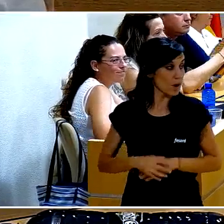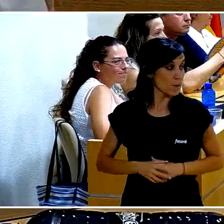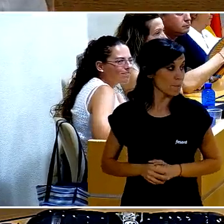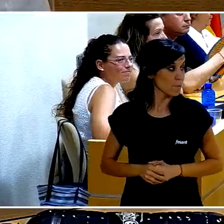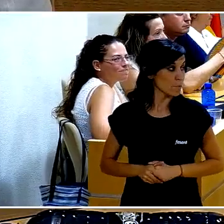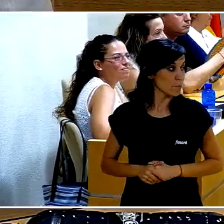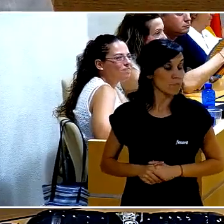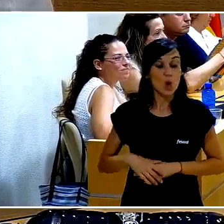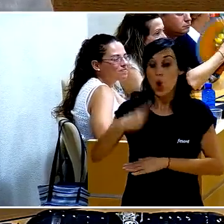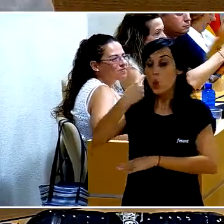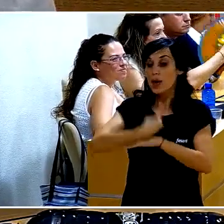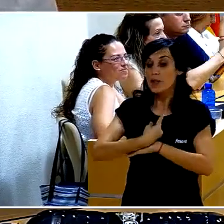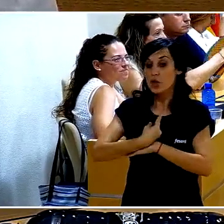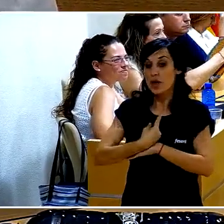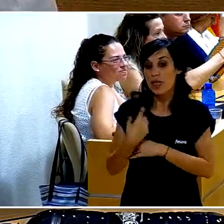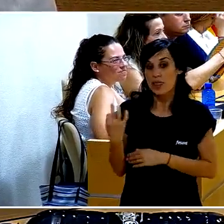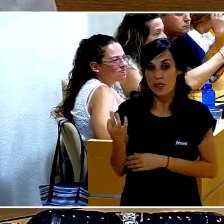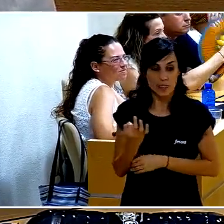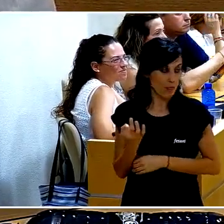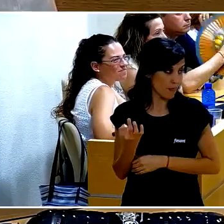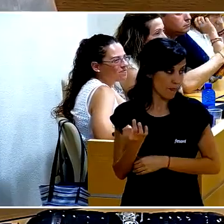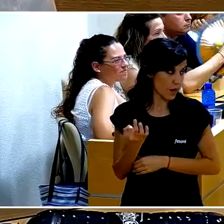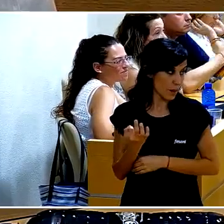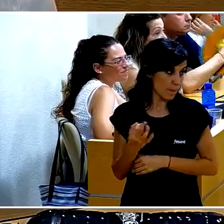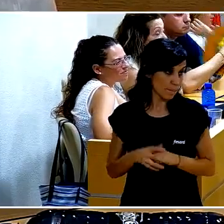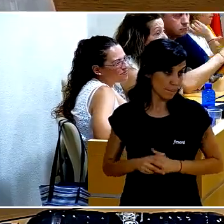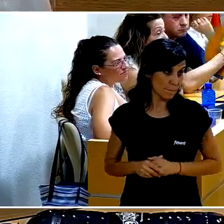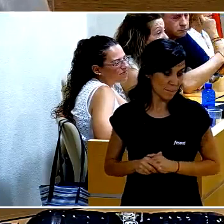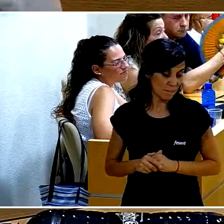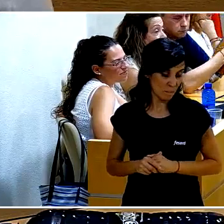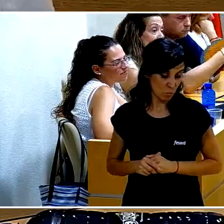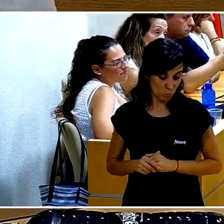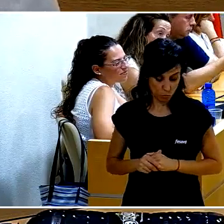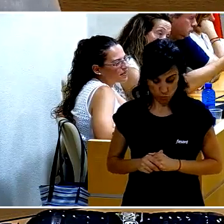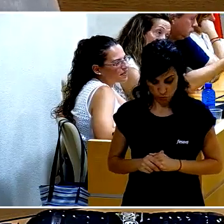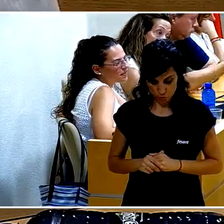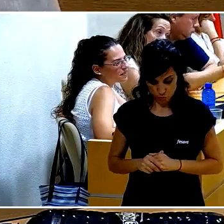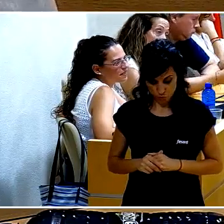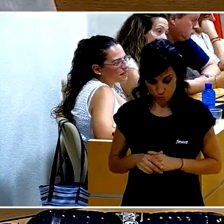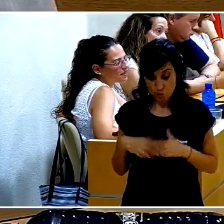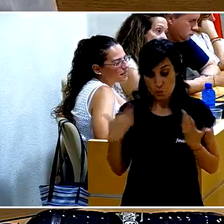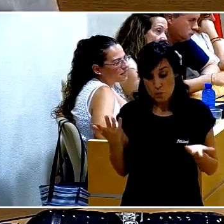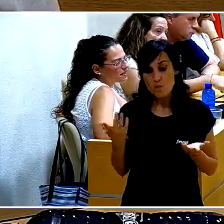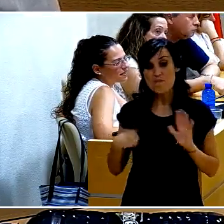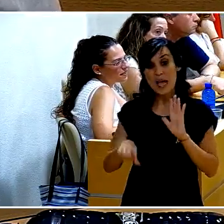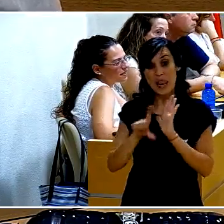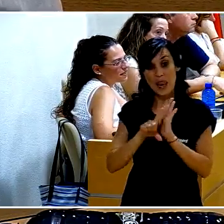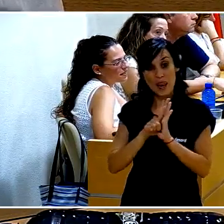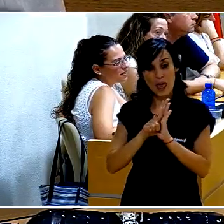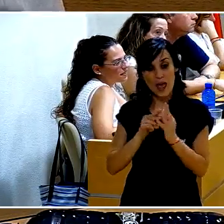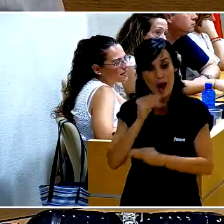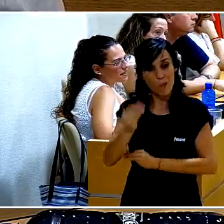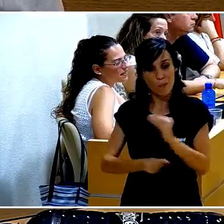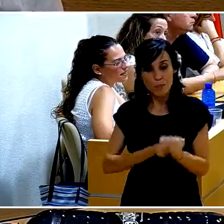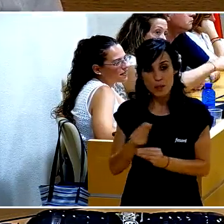tenim el deure de fer palès, o sigui, de dur endavant unes lleis, d'aplicar unes lleis que, a més